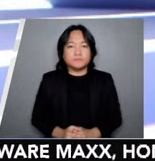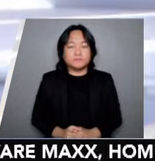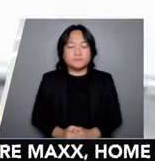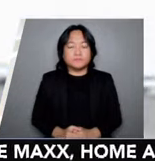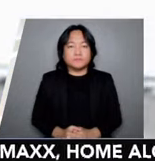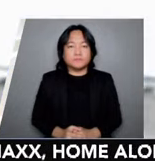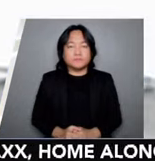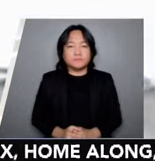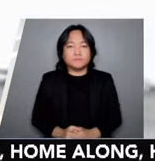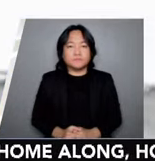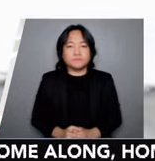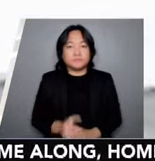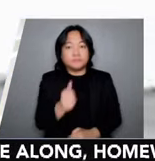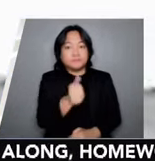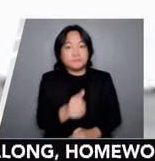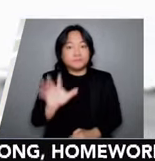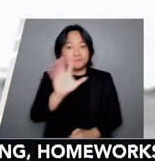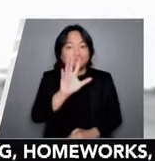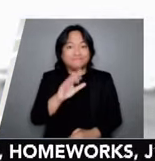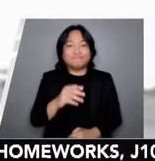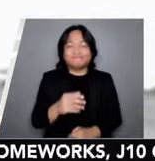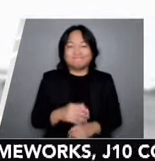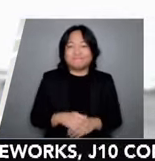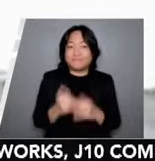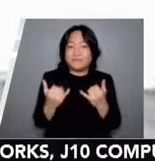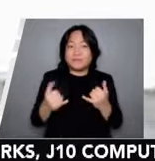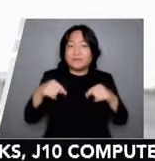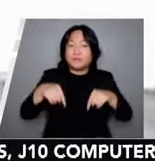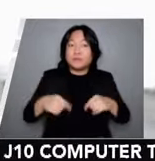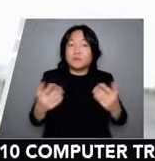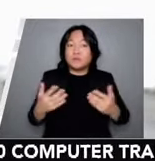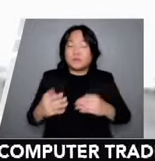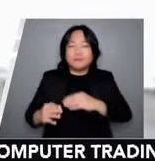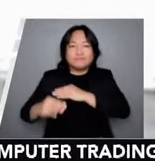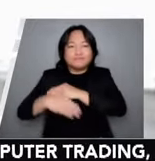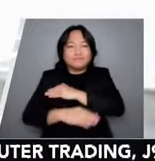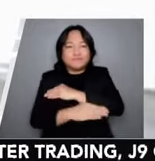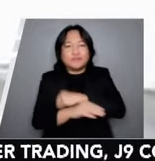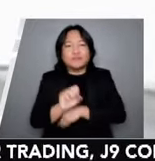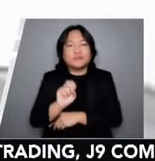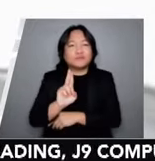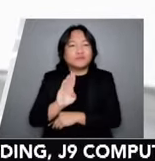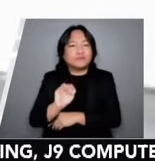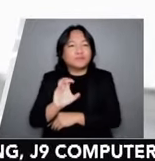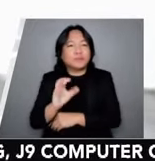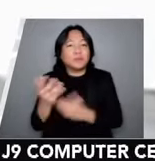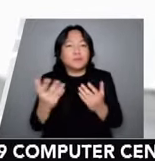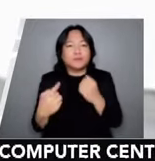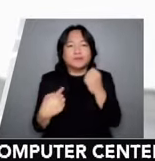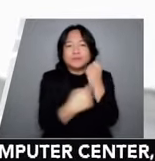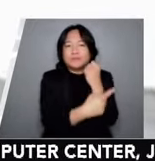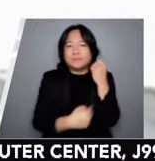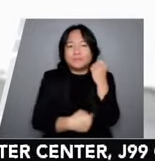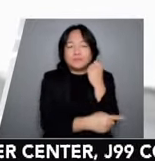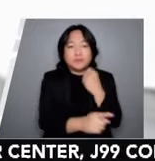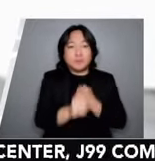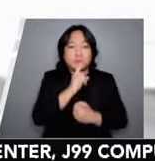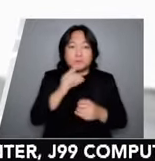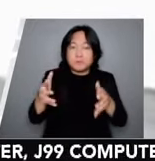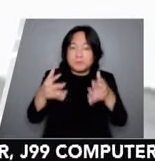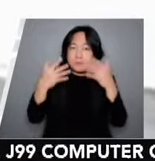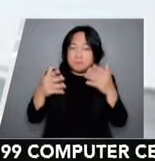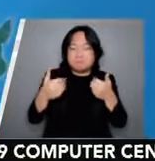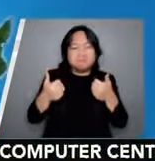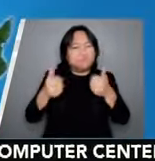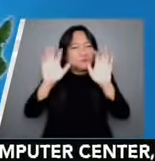Magandang umaga mga kapuso. Dito pa rin tayo sa Subic Bay Freeport dito sa Zambales at maganda pa rin at maliwalas ang panahon sa mga oras na ito. Samantala, nakapagtala